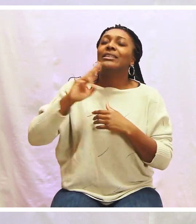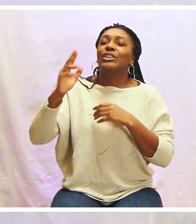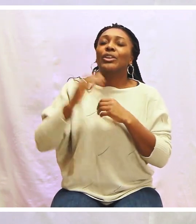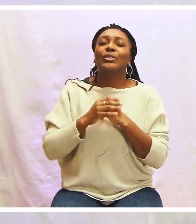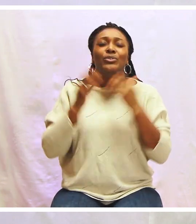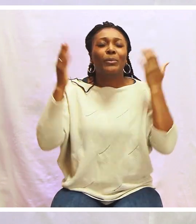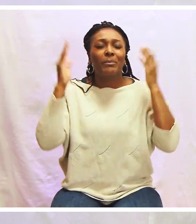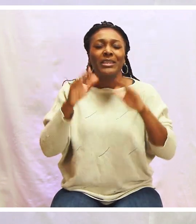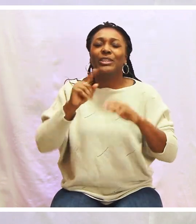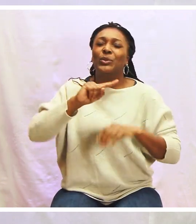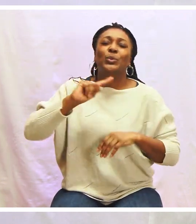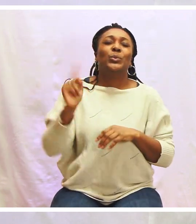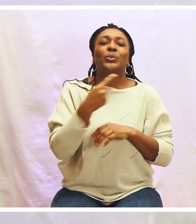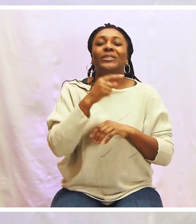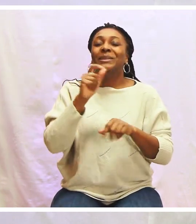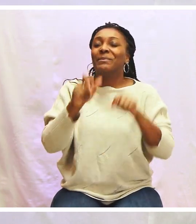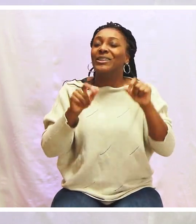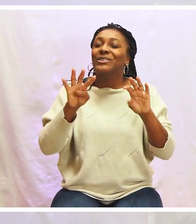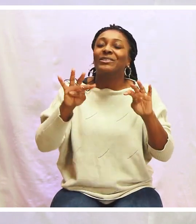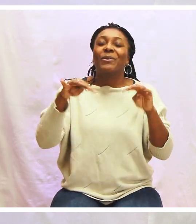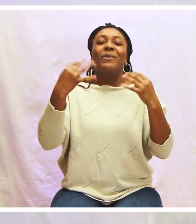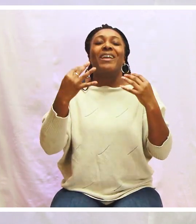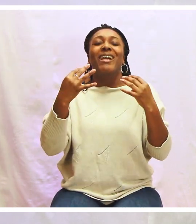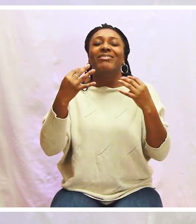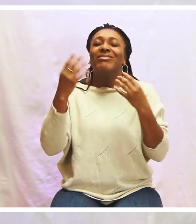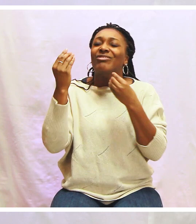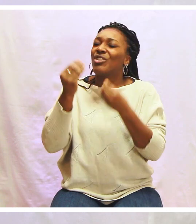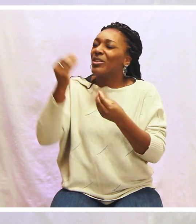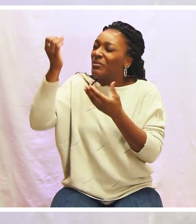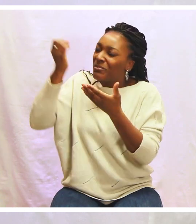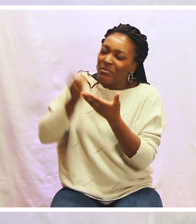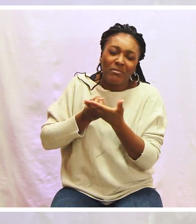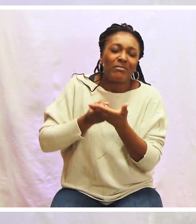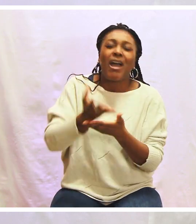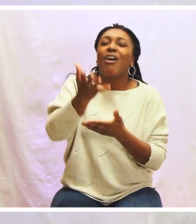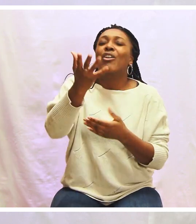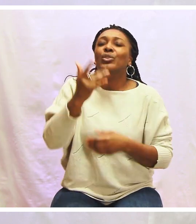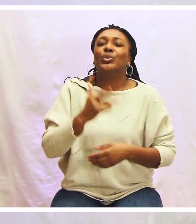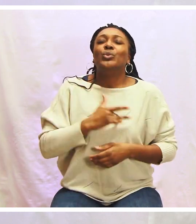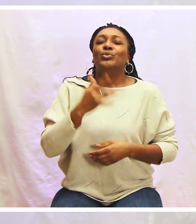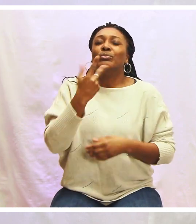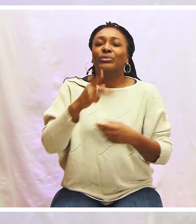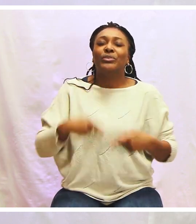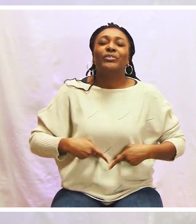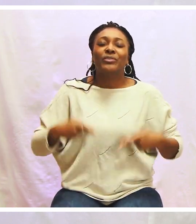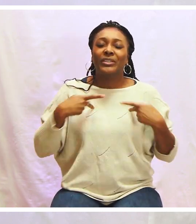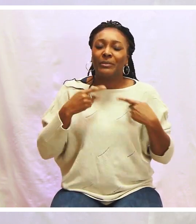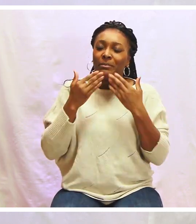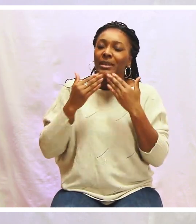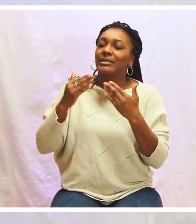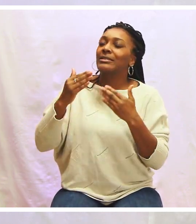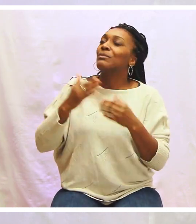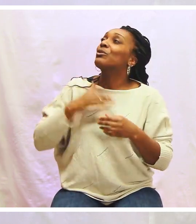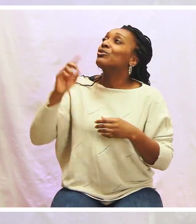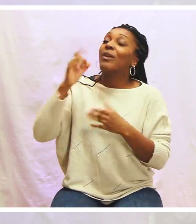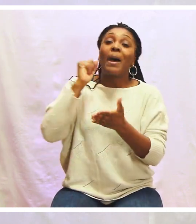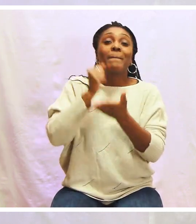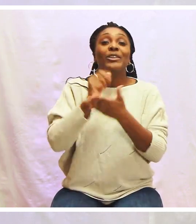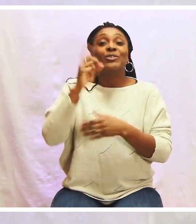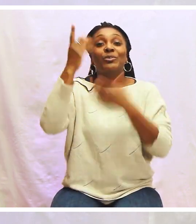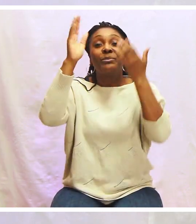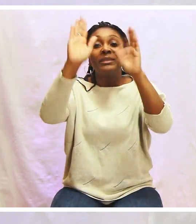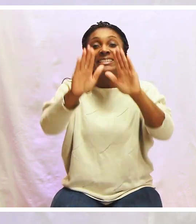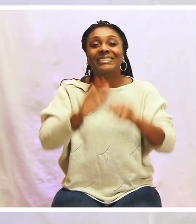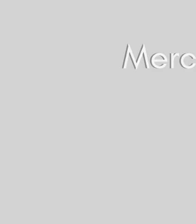tous ceux et celles qui écoutent cette parole aujourd'hui, qu'elle ait une répercussion dans leur vie. Merci, mon Dieu. Amen. Que Dieu vous bénisse.